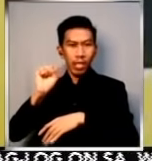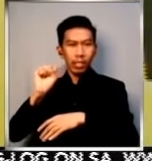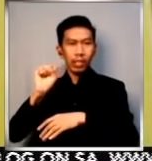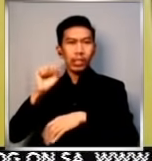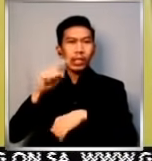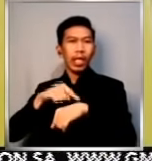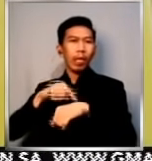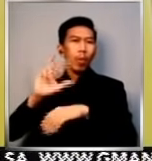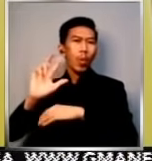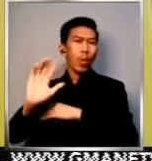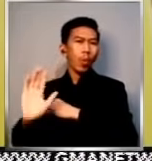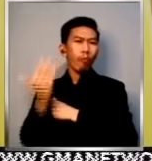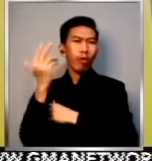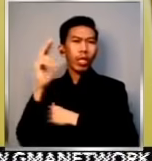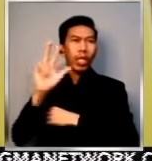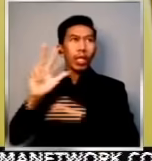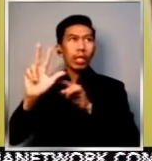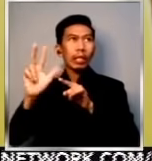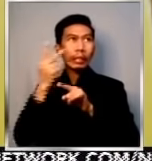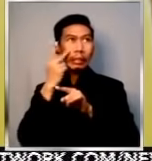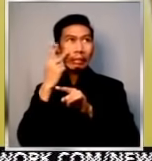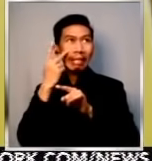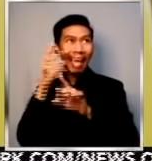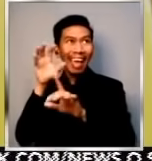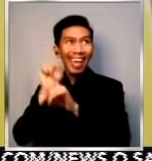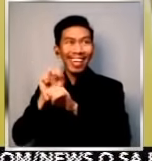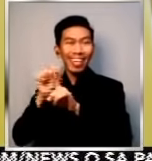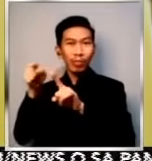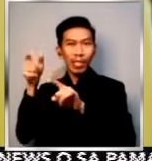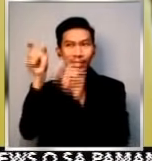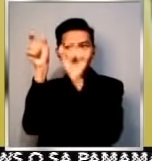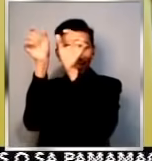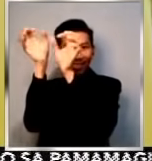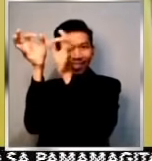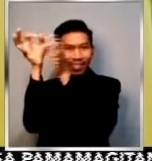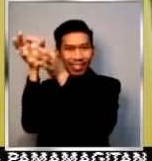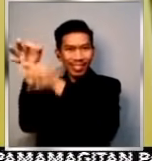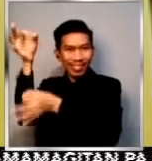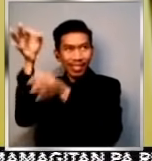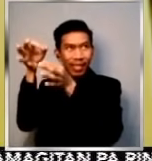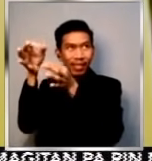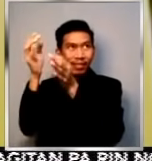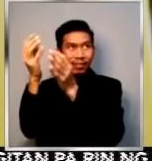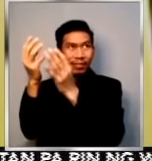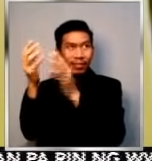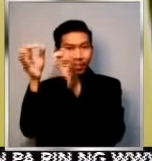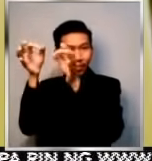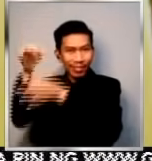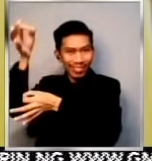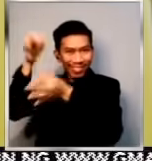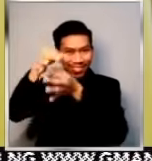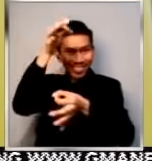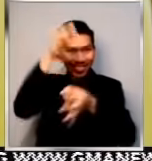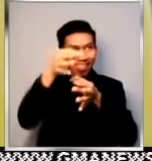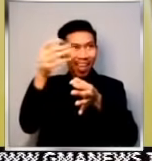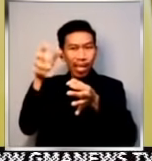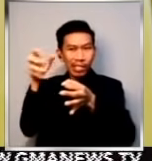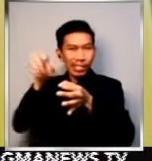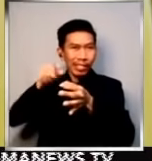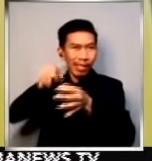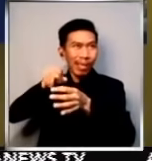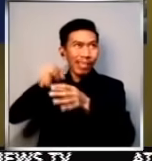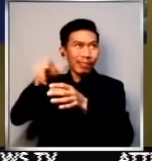may nakahawak sa isang bakal sa bandang ibaba ng pintuan ng selda. Maya-maya natanggal ang bakal at ito na ang sumunod na